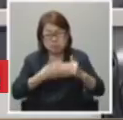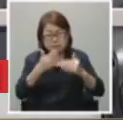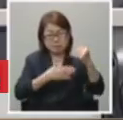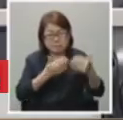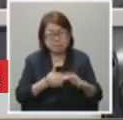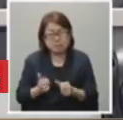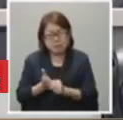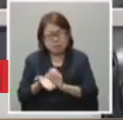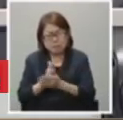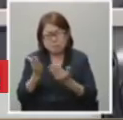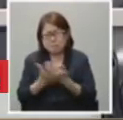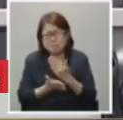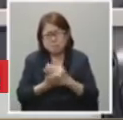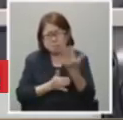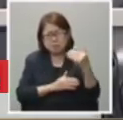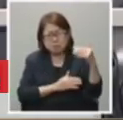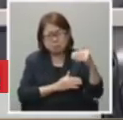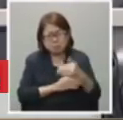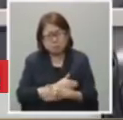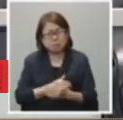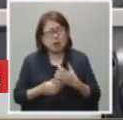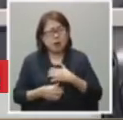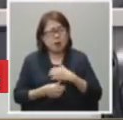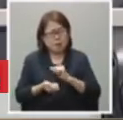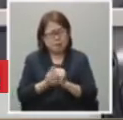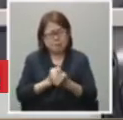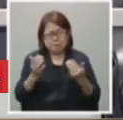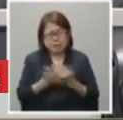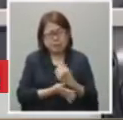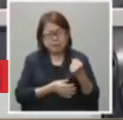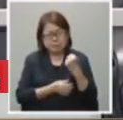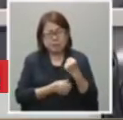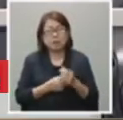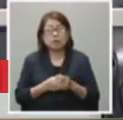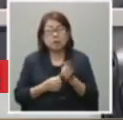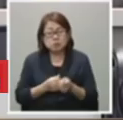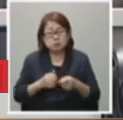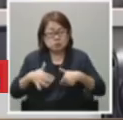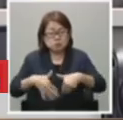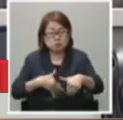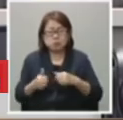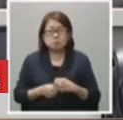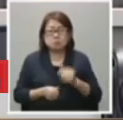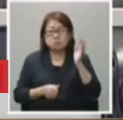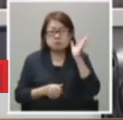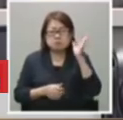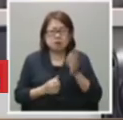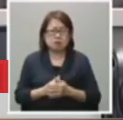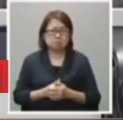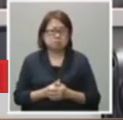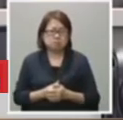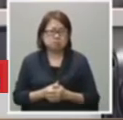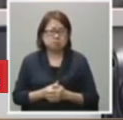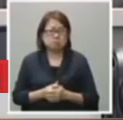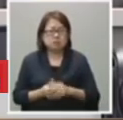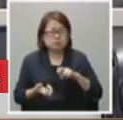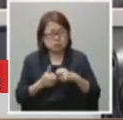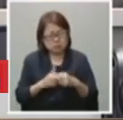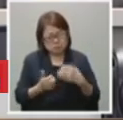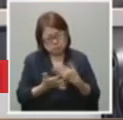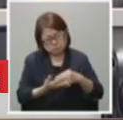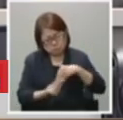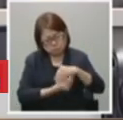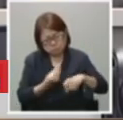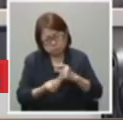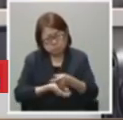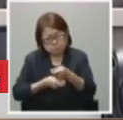ให้กลับมาสู่ภาวะเข้มแข็งแต่ทำลายความเชื่อมั่นของประชาชนในประเทศที่มีต่อภาคการเมืองทำลายเศรษฐกิจทำลายภาคการเกษตร